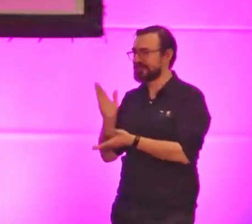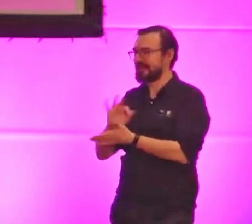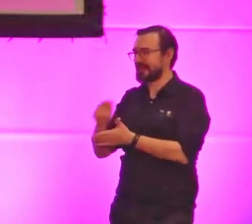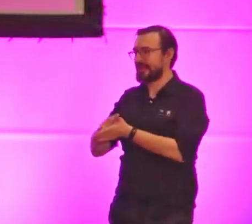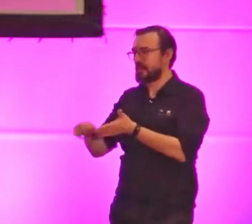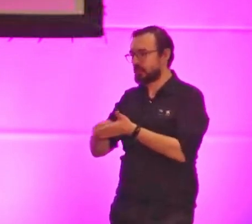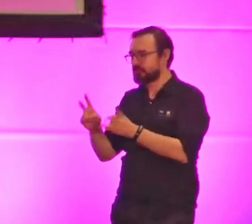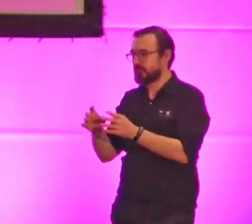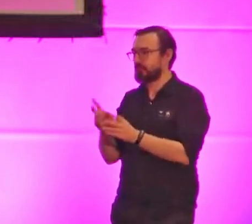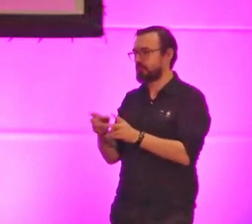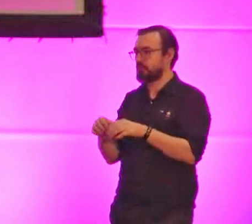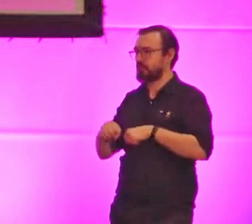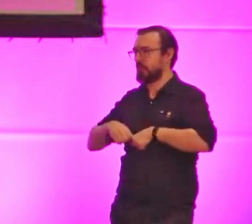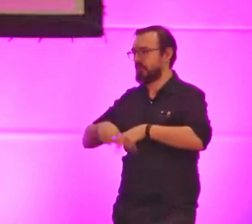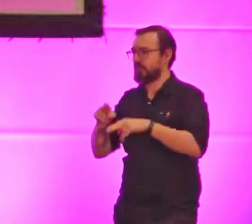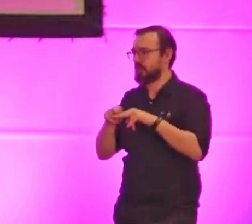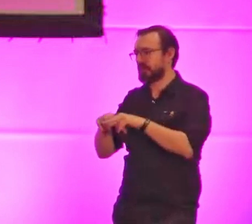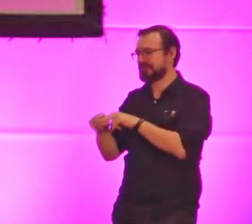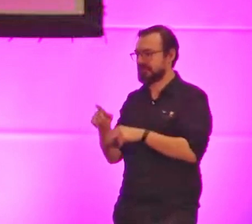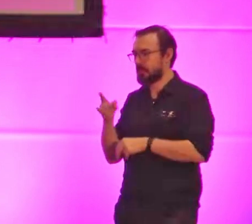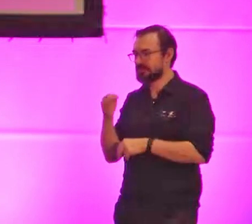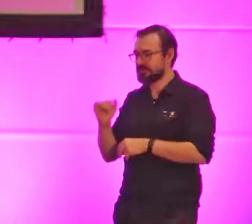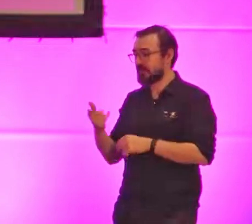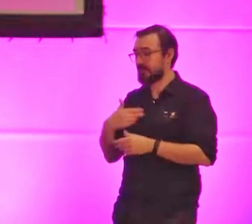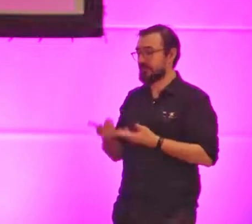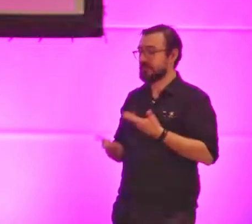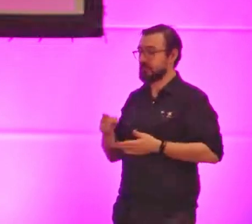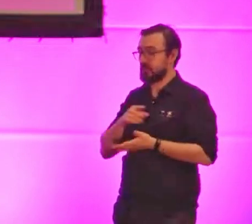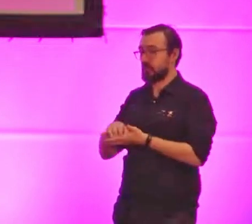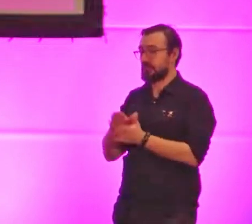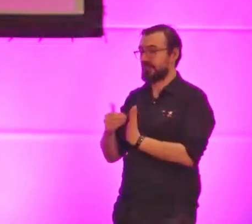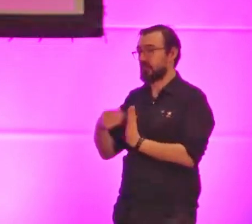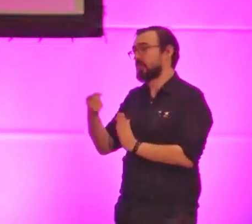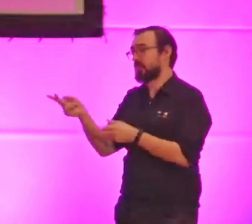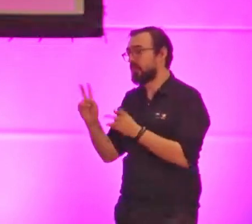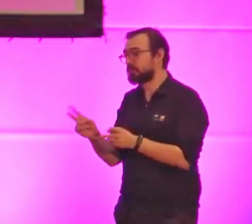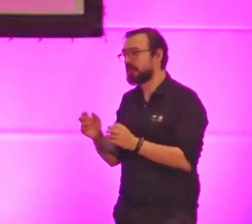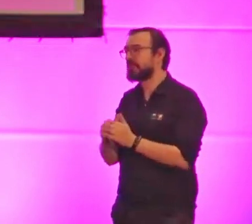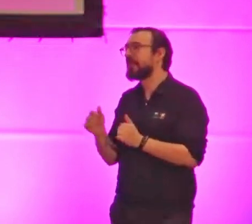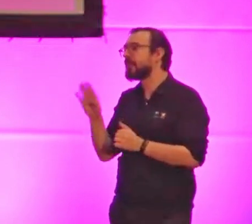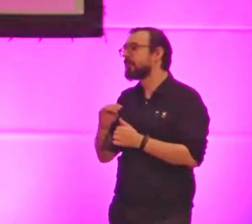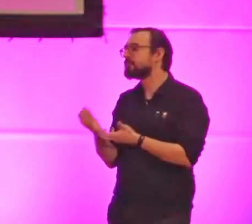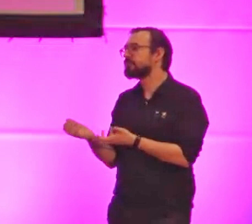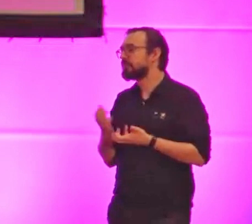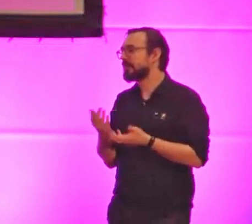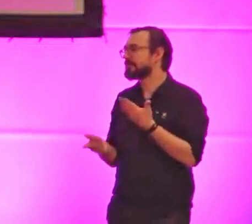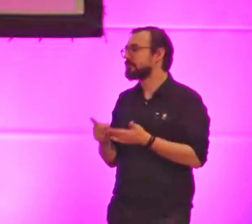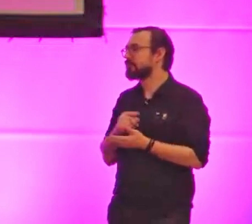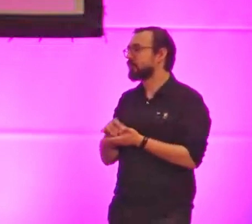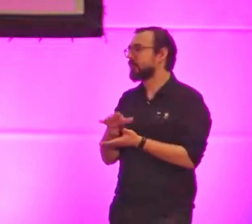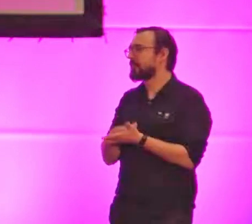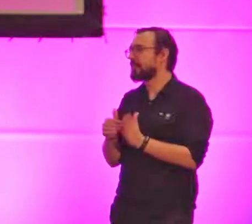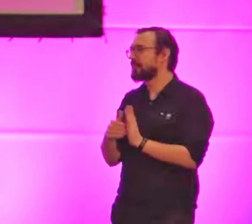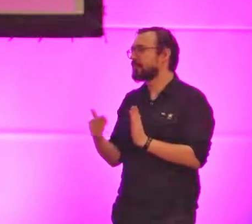säkerhet och logistik. Och vi fick en hel del dokument därifrån. Dock fattades det en del dokument